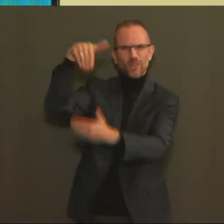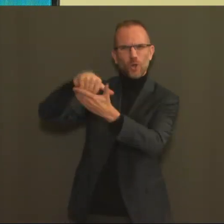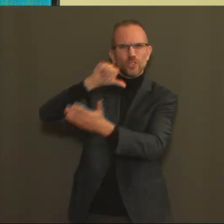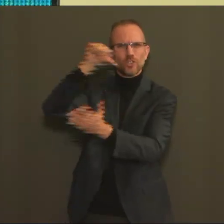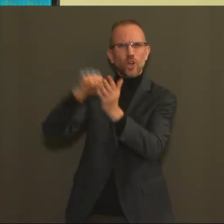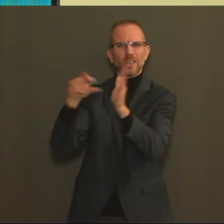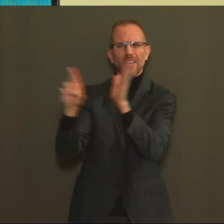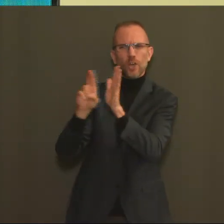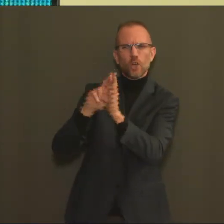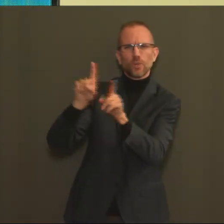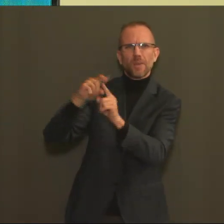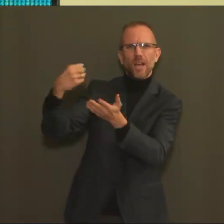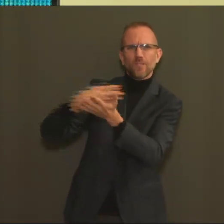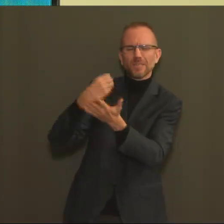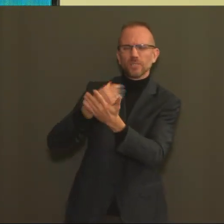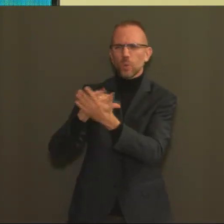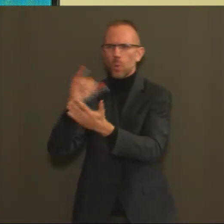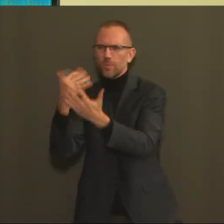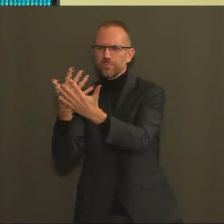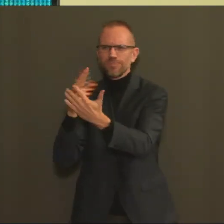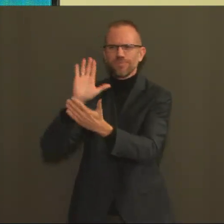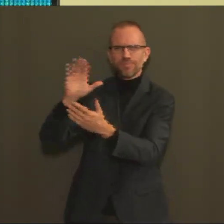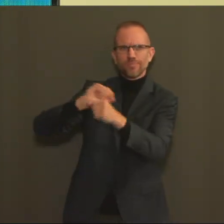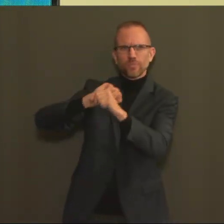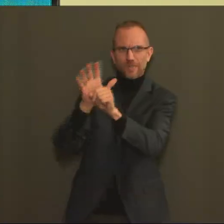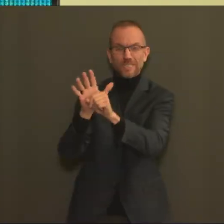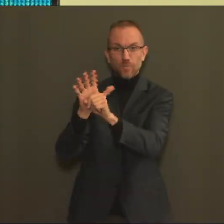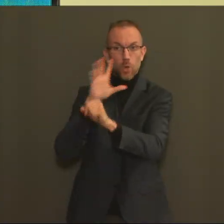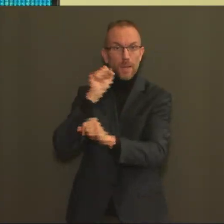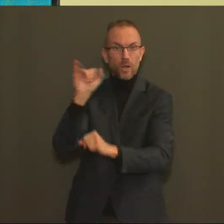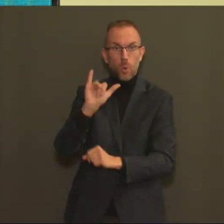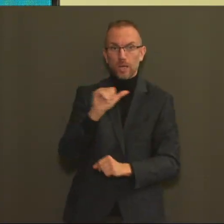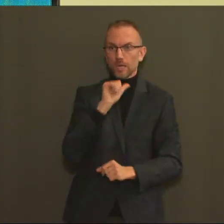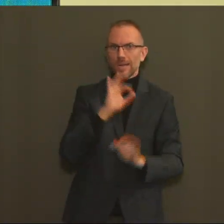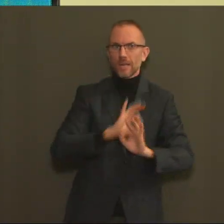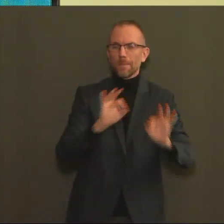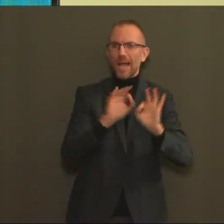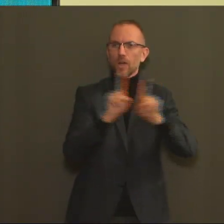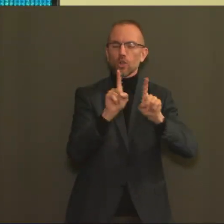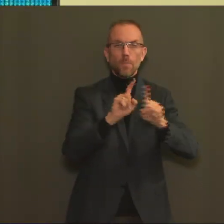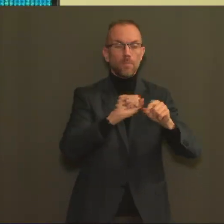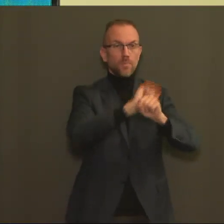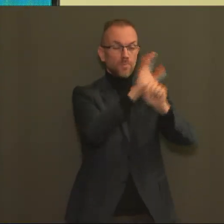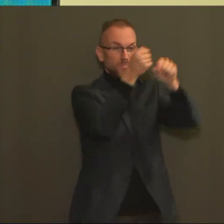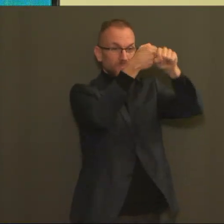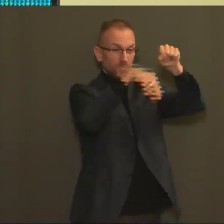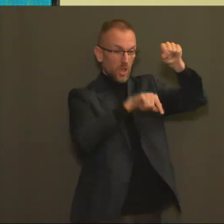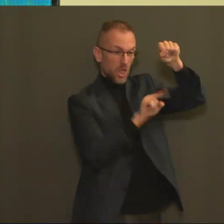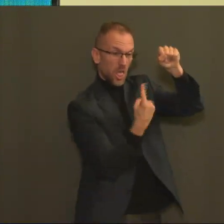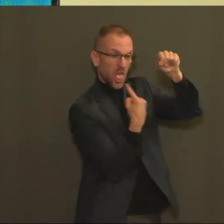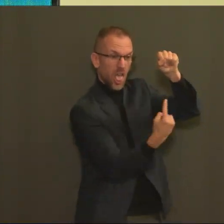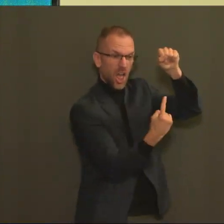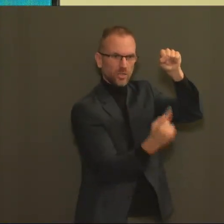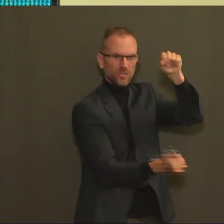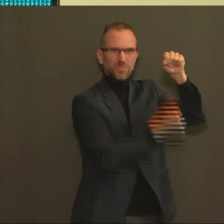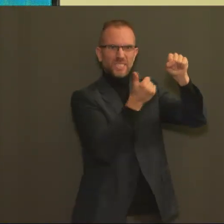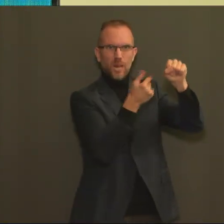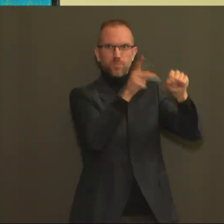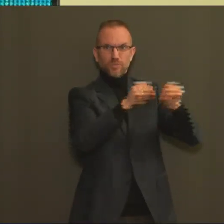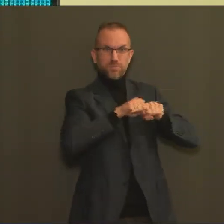pu variabel particulier onder u in fictie modi vooral puppy van jouw schip is al mee